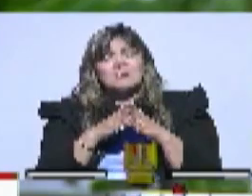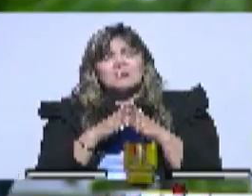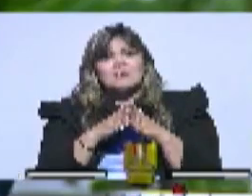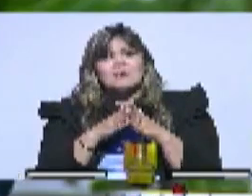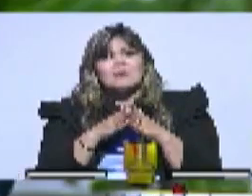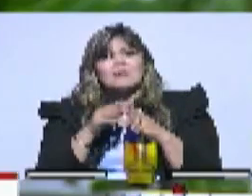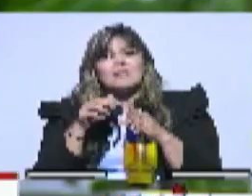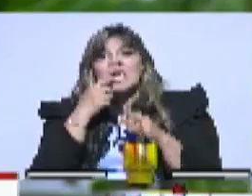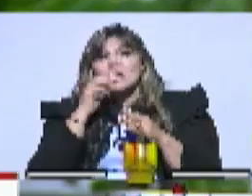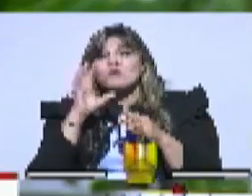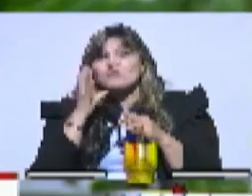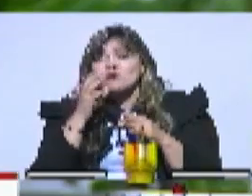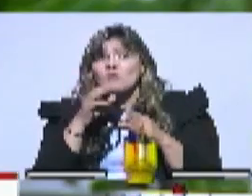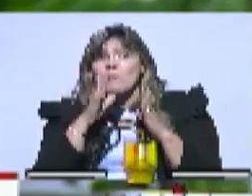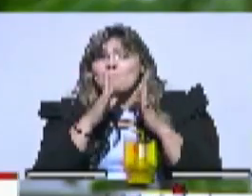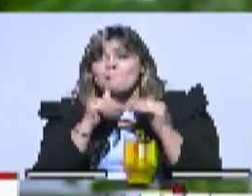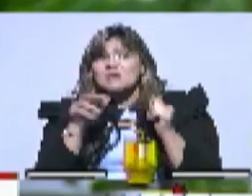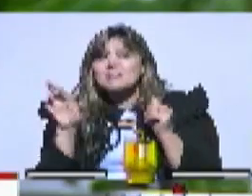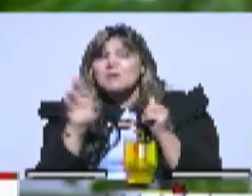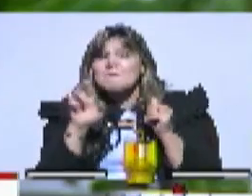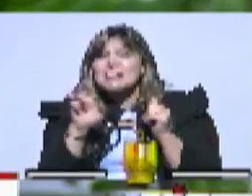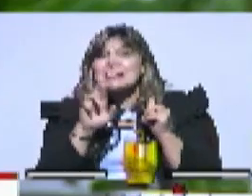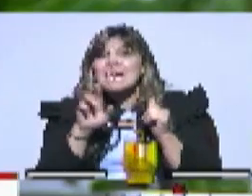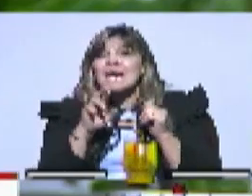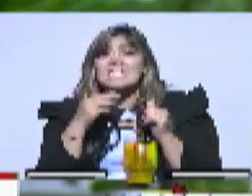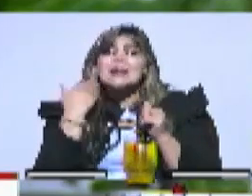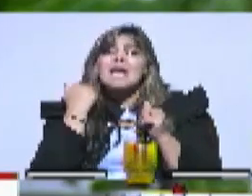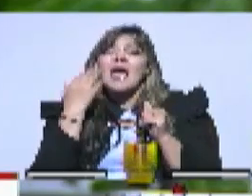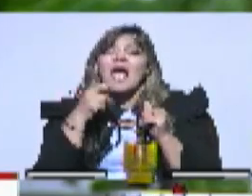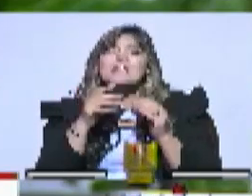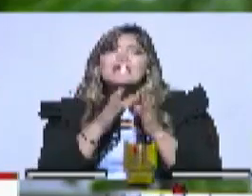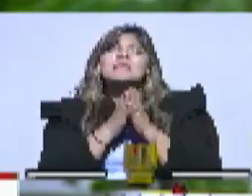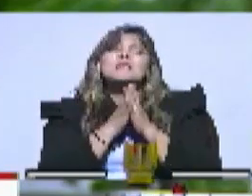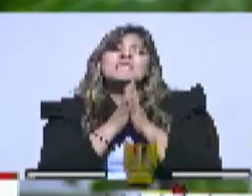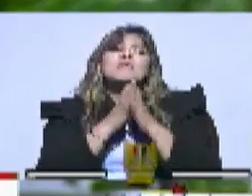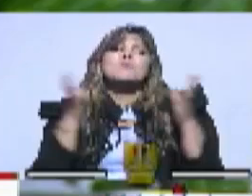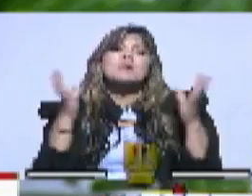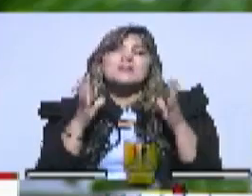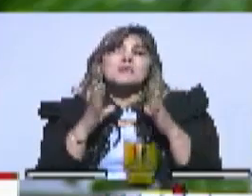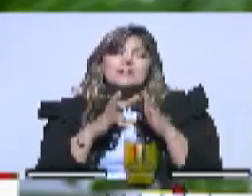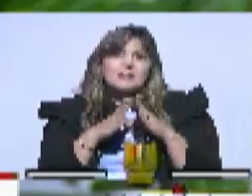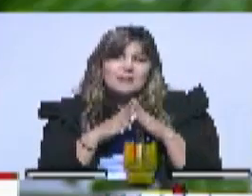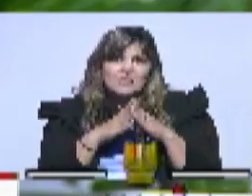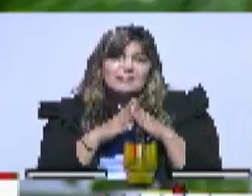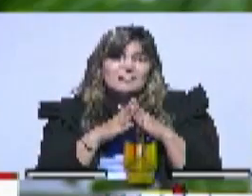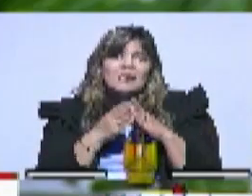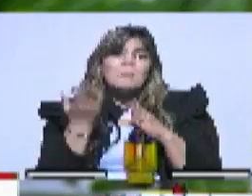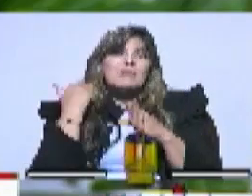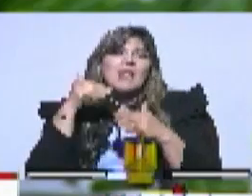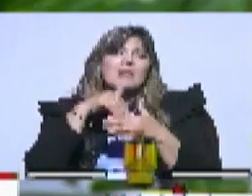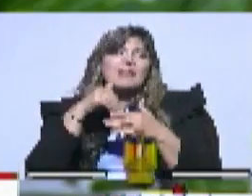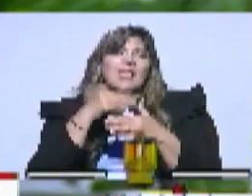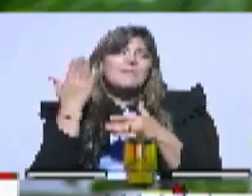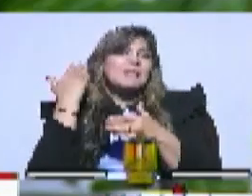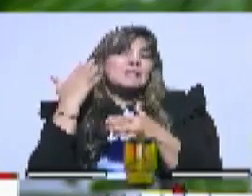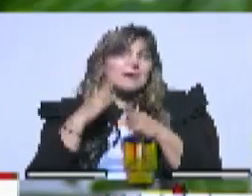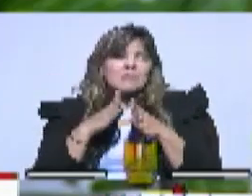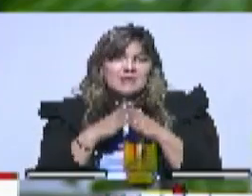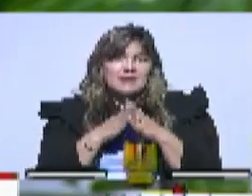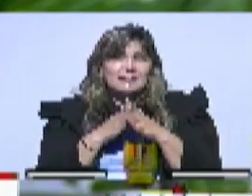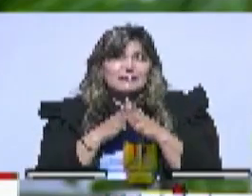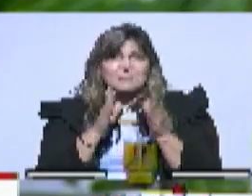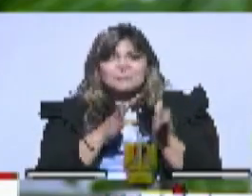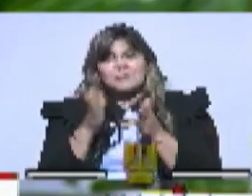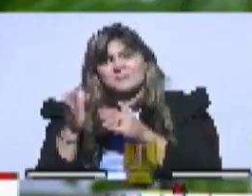وجدت شباب مصر المسيحيين عددهم أكبر هذه المرة من أي انتخابات أخرى.